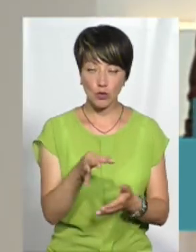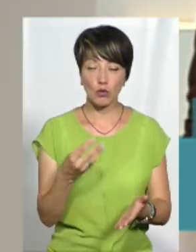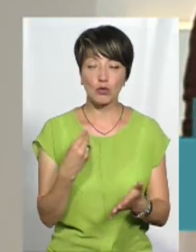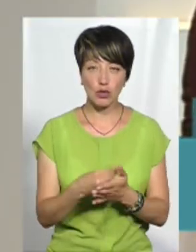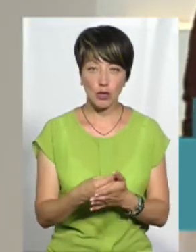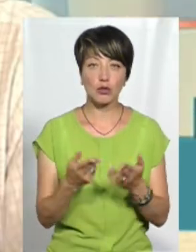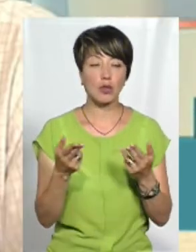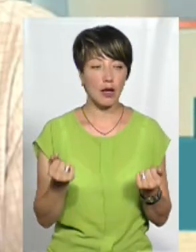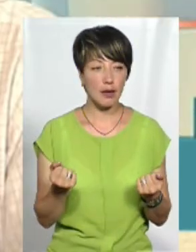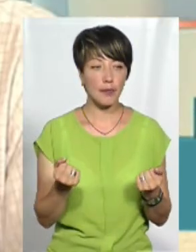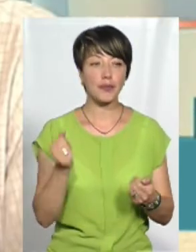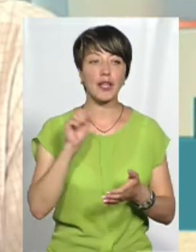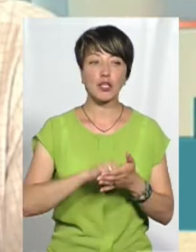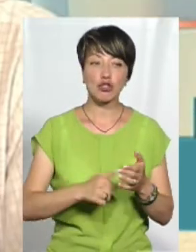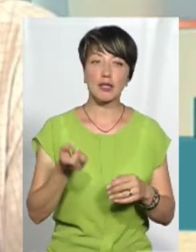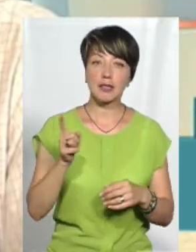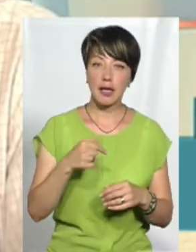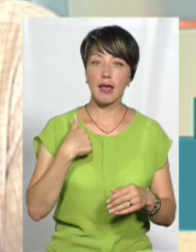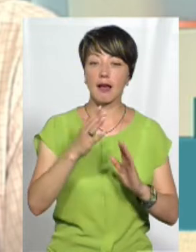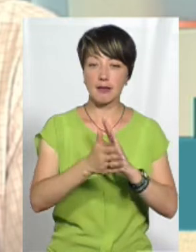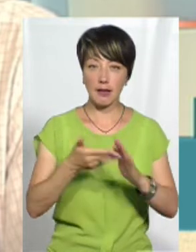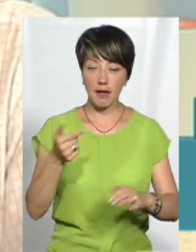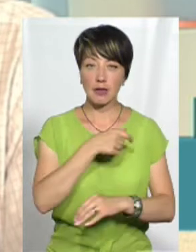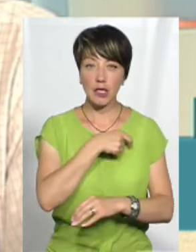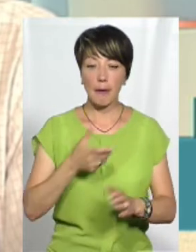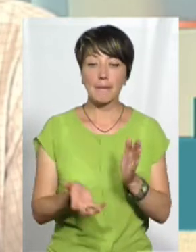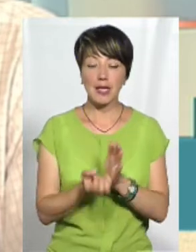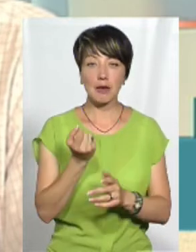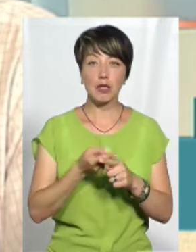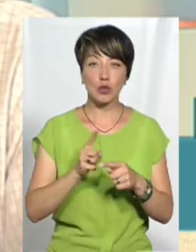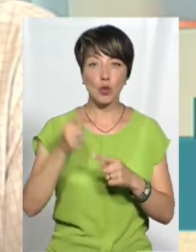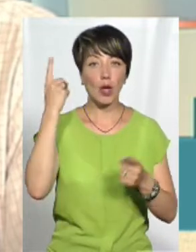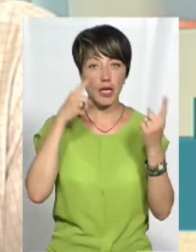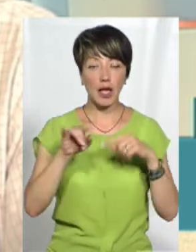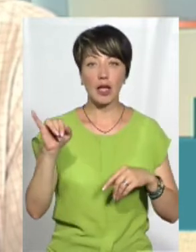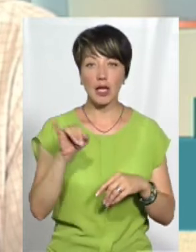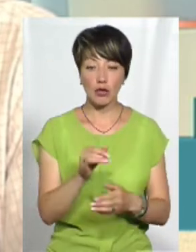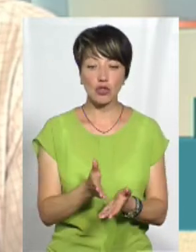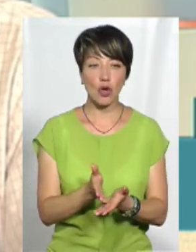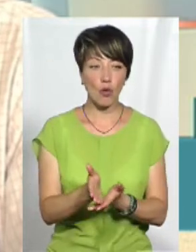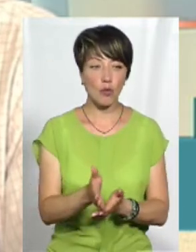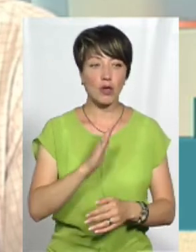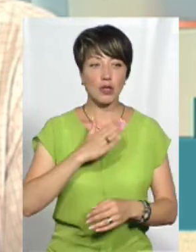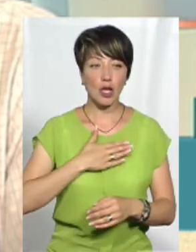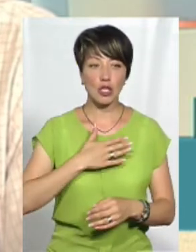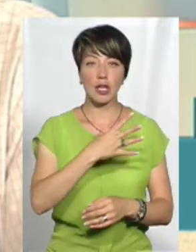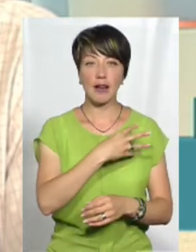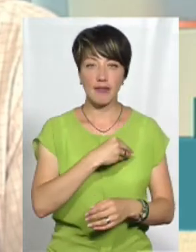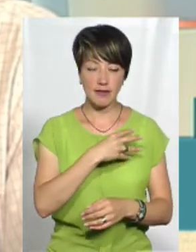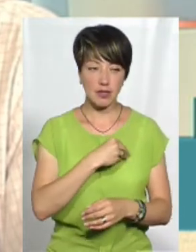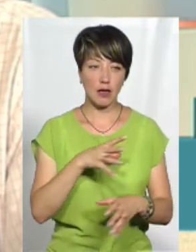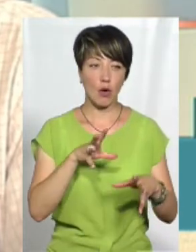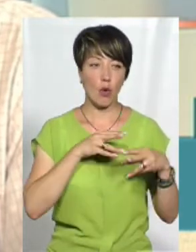з обласного бюджету. Так. Через те і я закликав депутатів підтримати цю ідею і піти шляхом наших львівських колег.